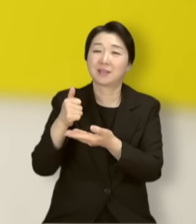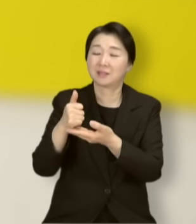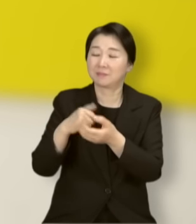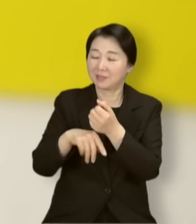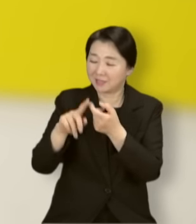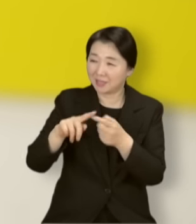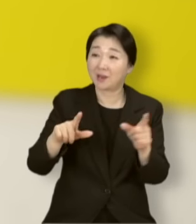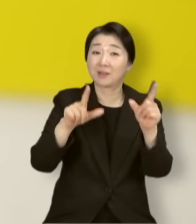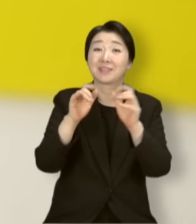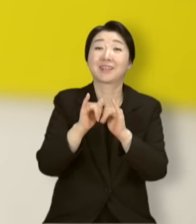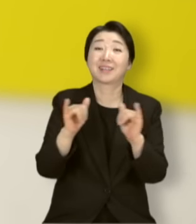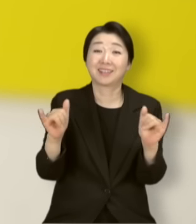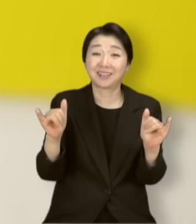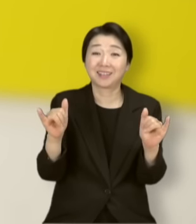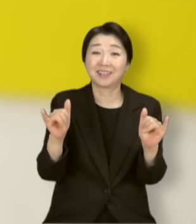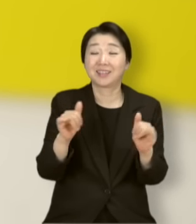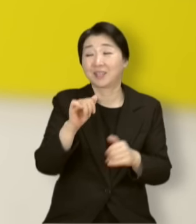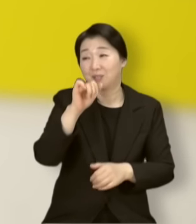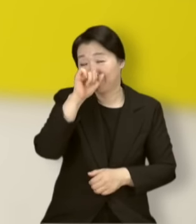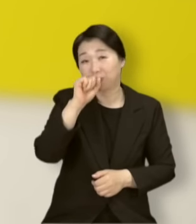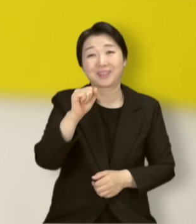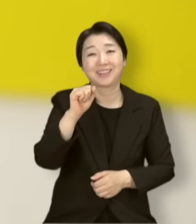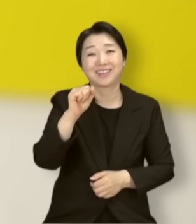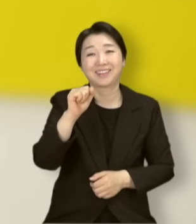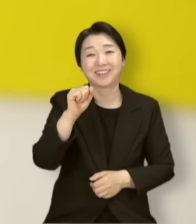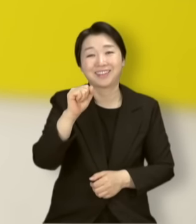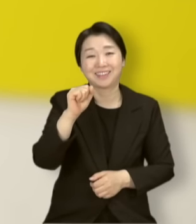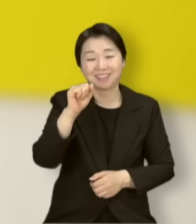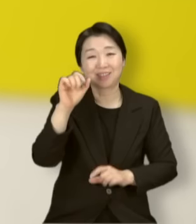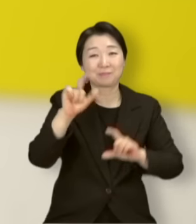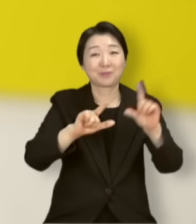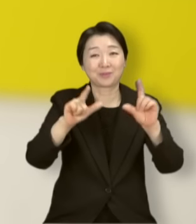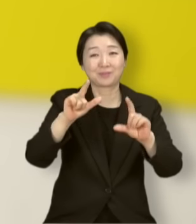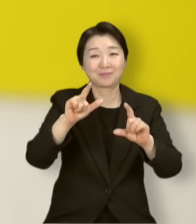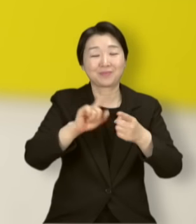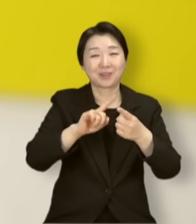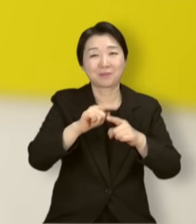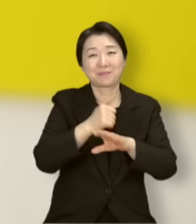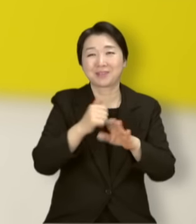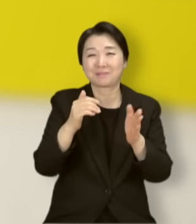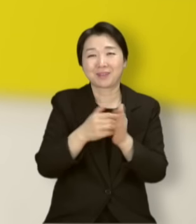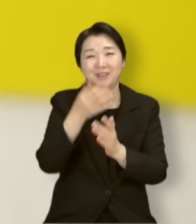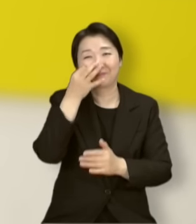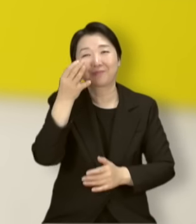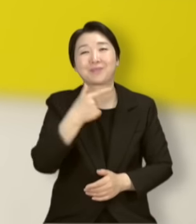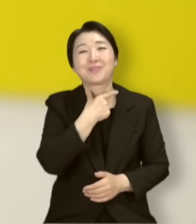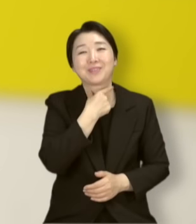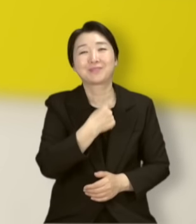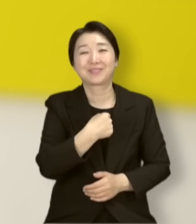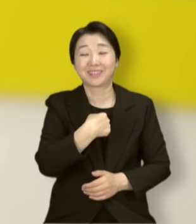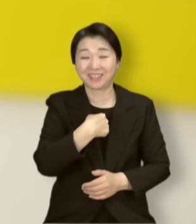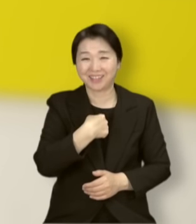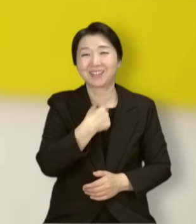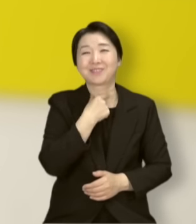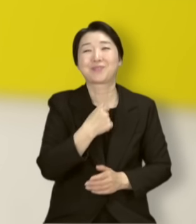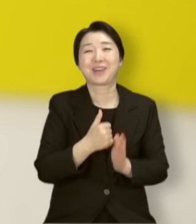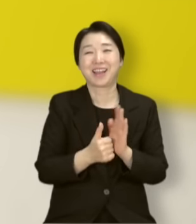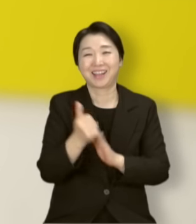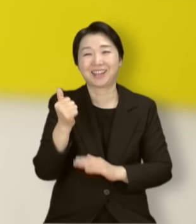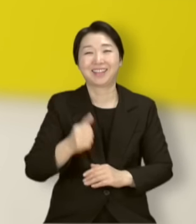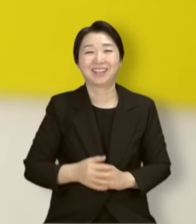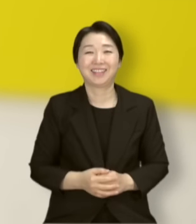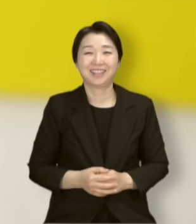뜻, 하나님 뜻대로 사는 사람이 참 좋구나 네. 하는 모습으로 끝까지 비쳤으면 그것이